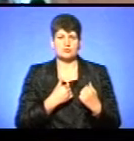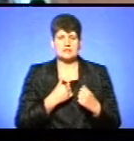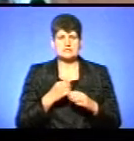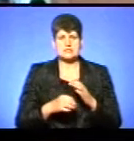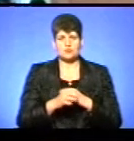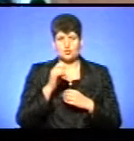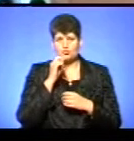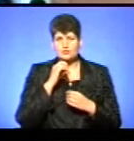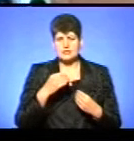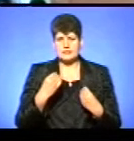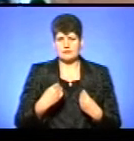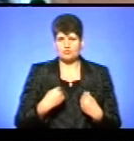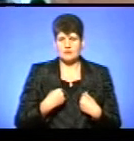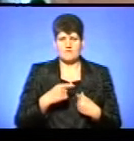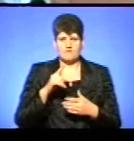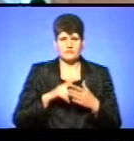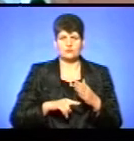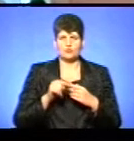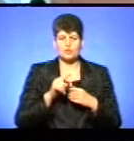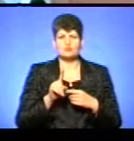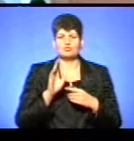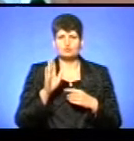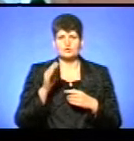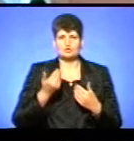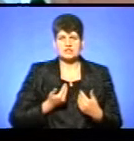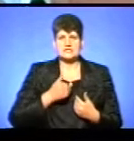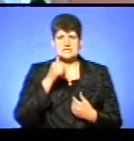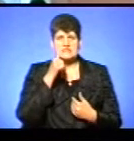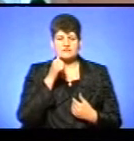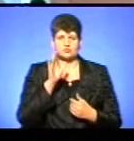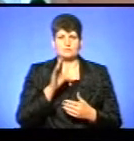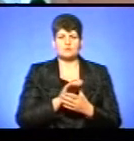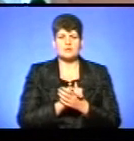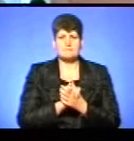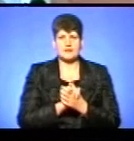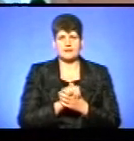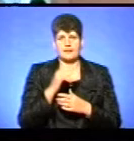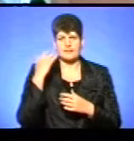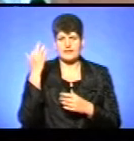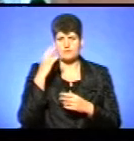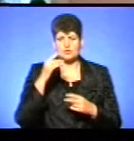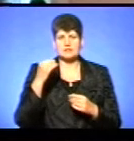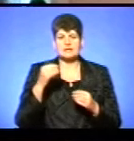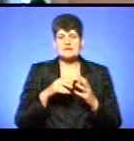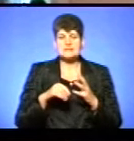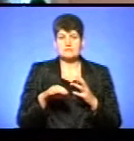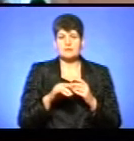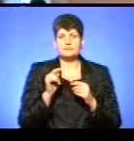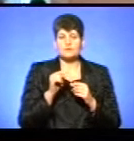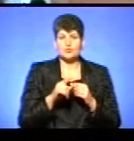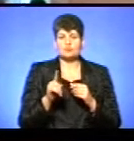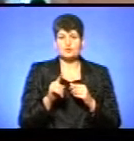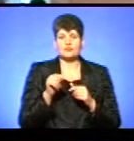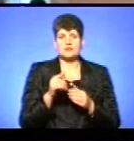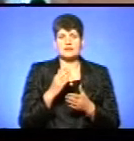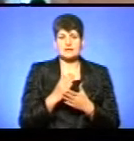дають нам впевненість в тому, що ми будемо жити завтра, що у нас буде мир на землі, і в тому, що вони